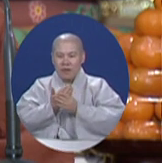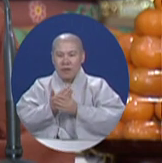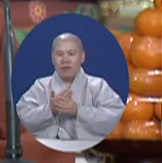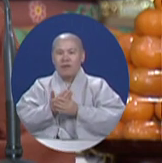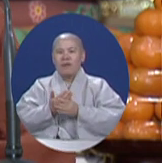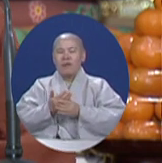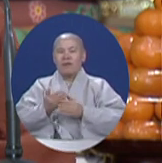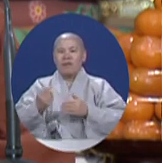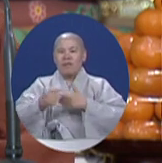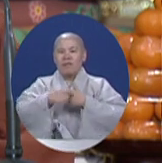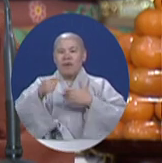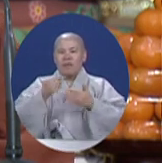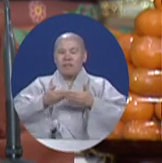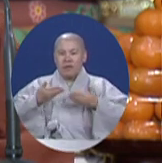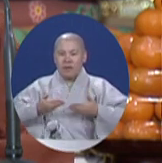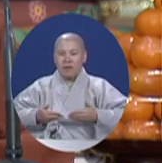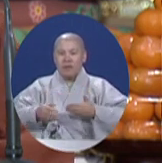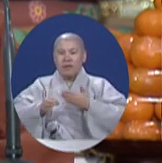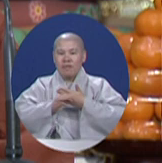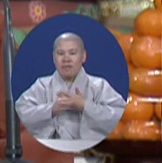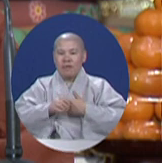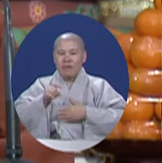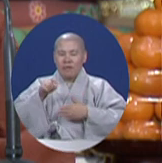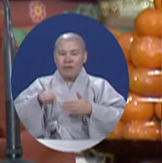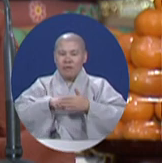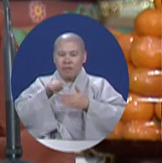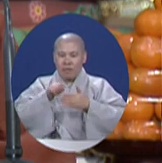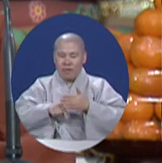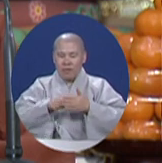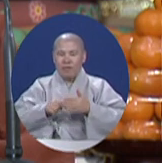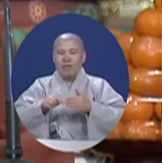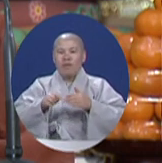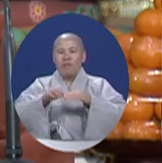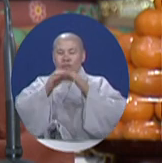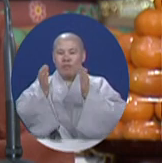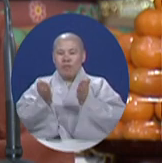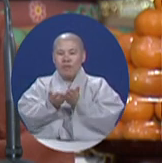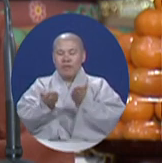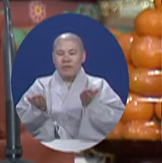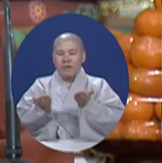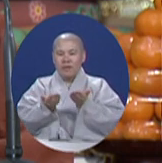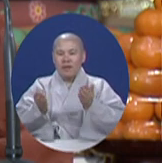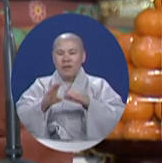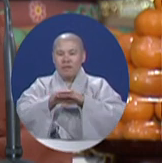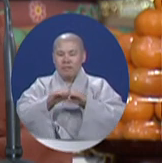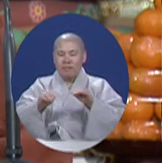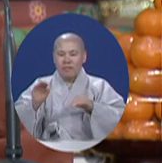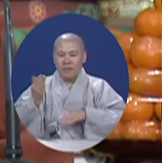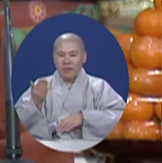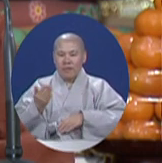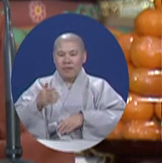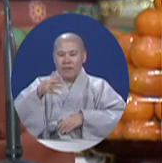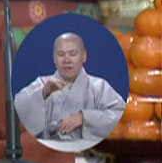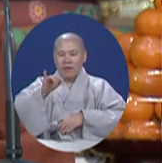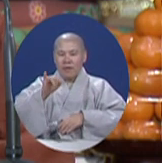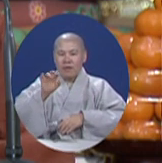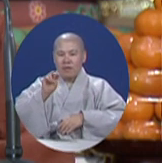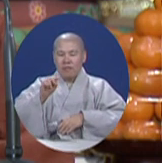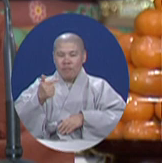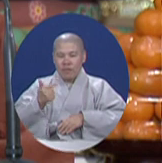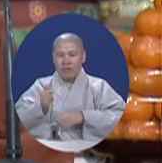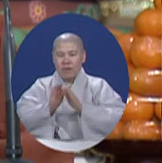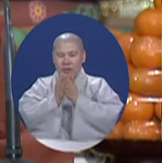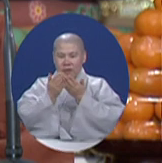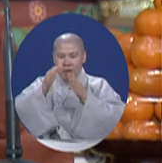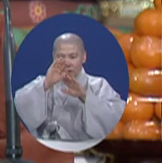마음 하나를 턱 쉬면 거기서 모든 일이 풀리게 되는 거예요. 그래서 치문이라고 하는 책에도 그런